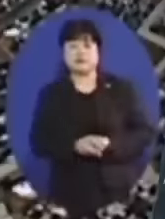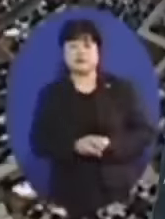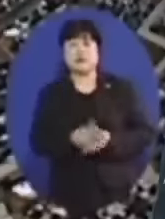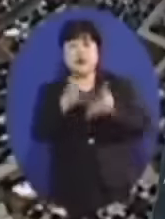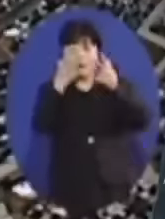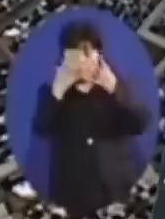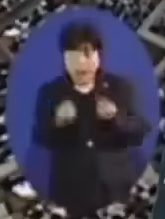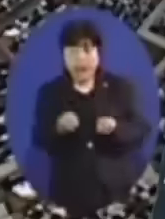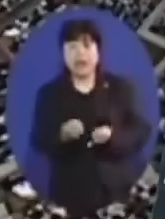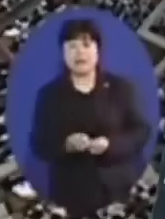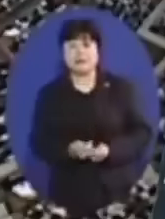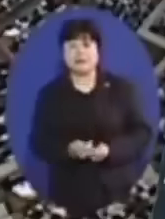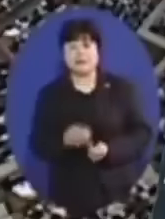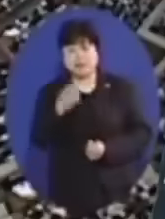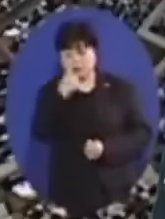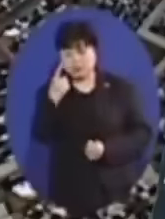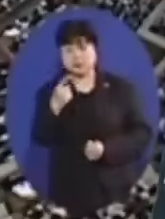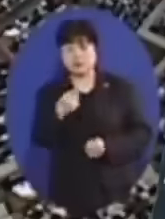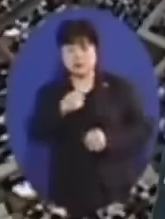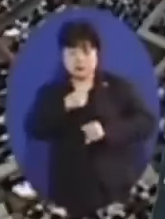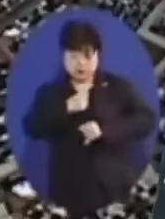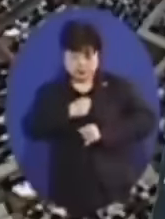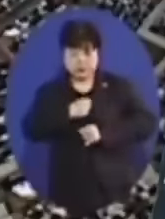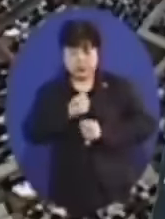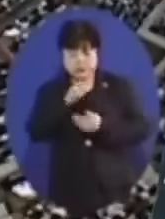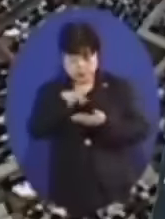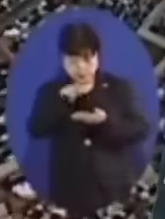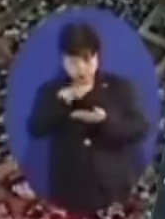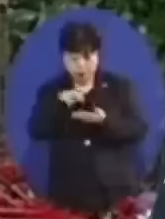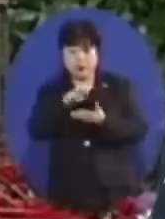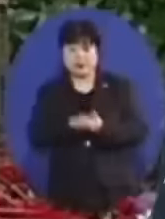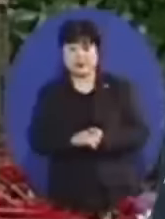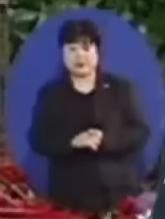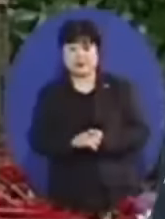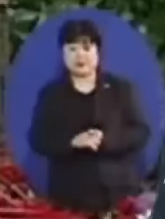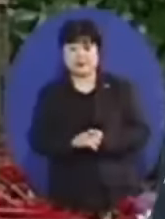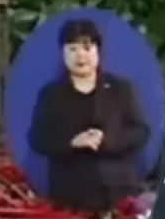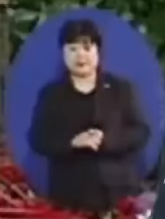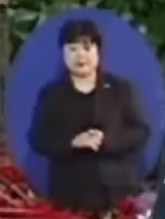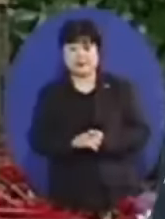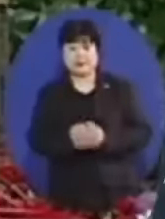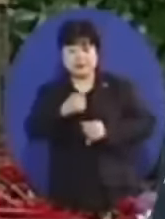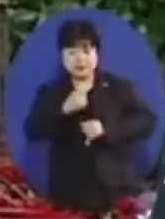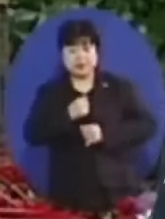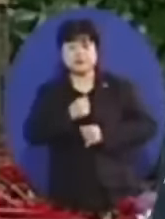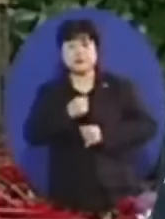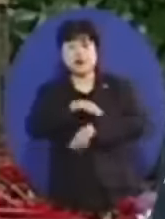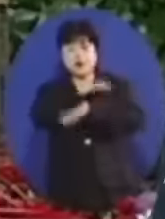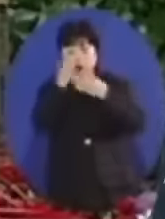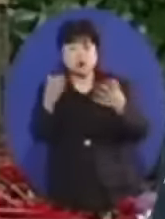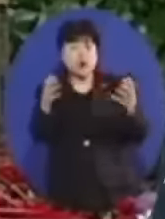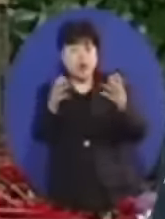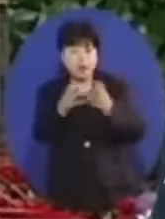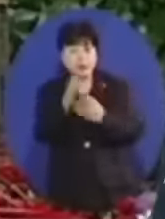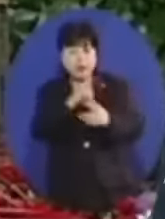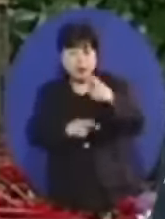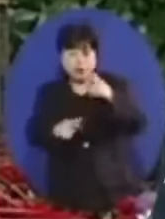많이 지킬 것이 있는데 성경에는 그 지킬 만한 모든 것을 다 합친